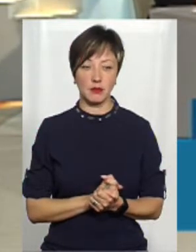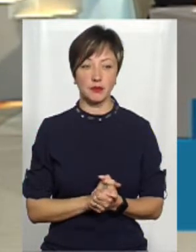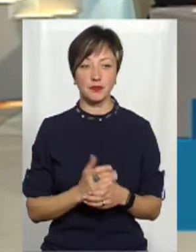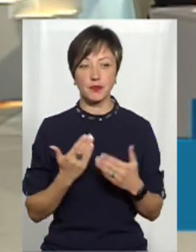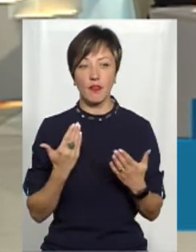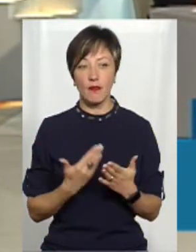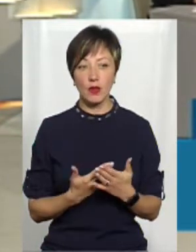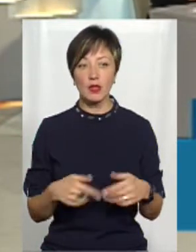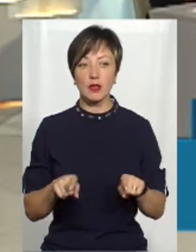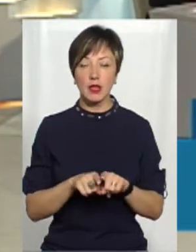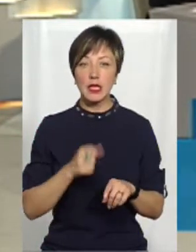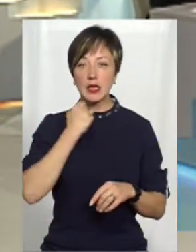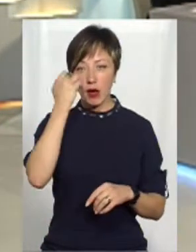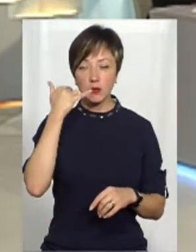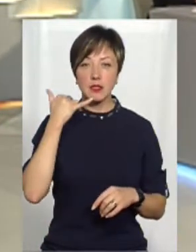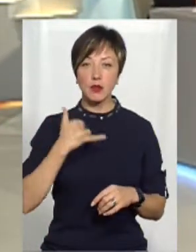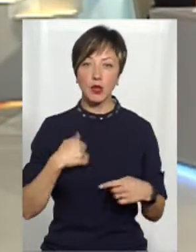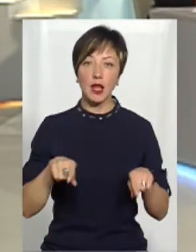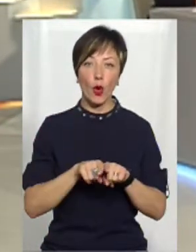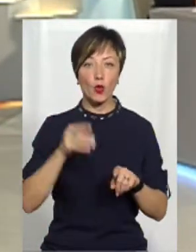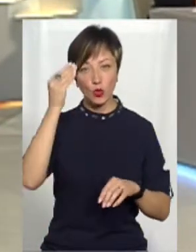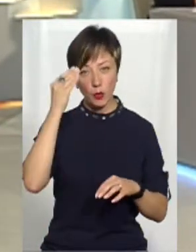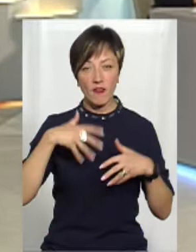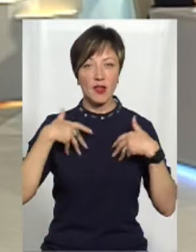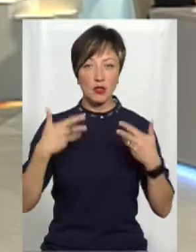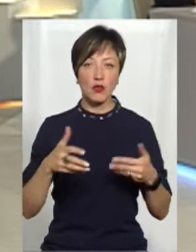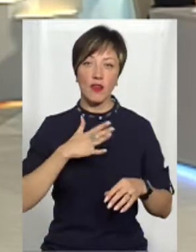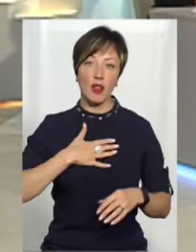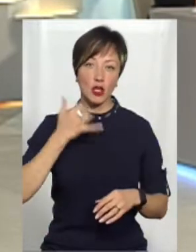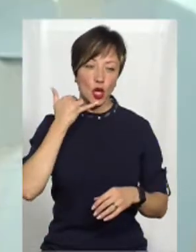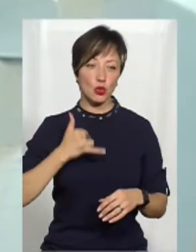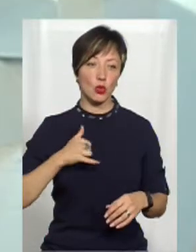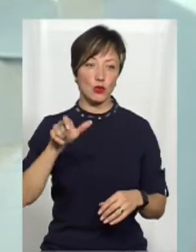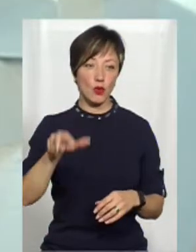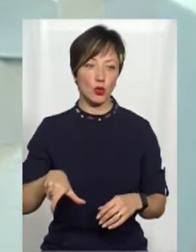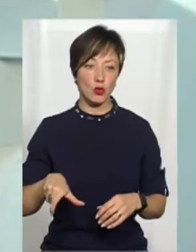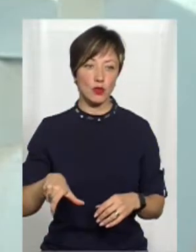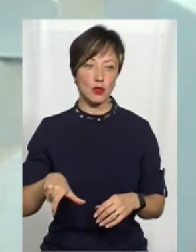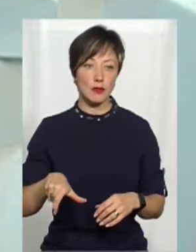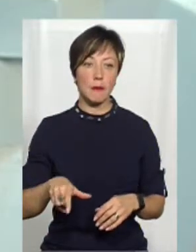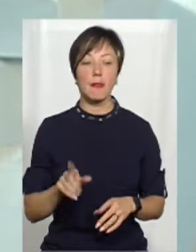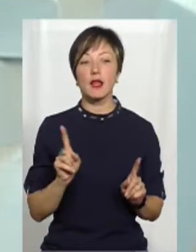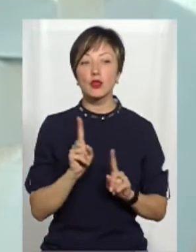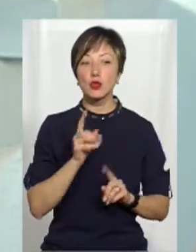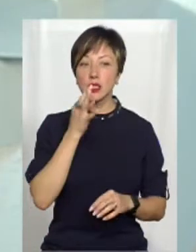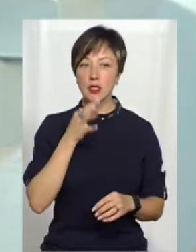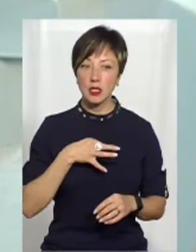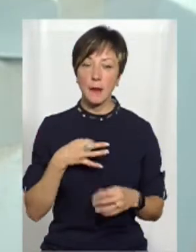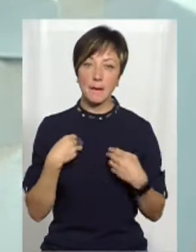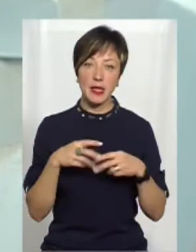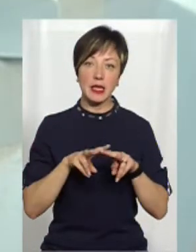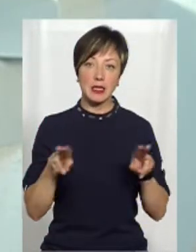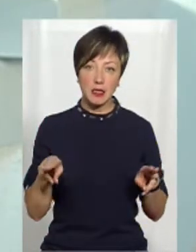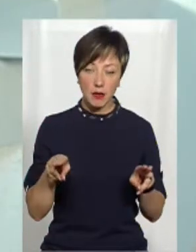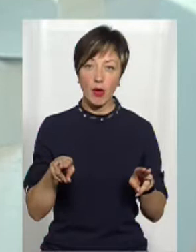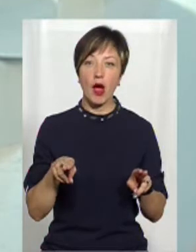Ну, от таку, дякуємо за дзвінок. От таку думку висловив наш дозвонювач. Що скажете? Скажу, що ми так само моніторили